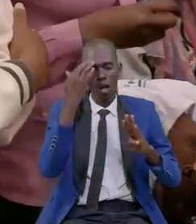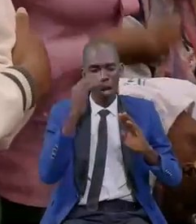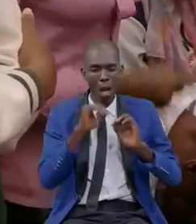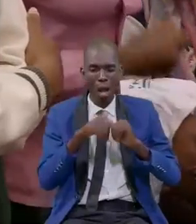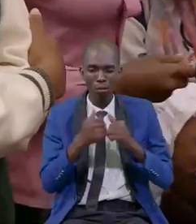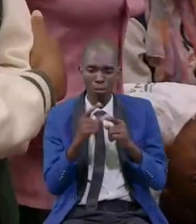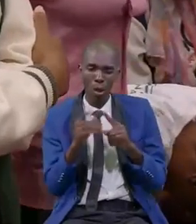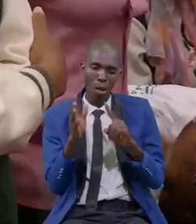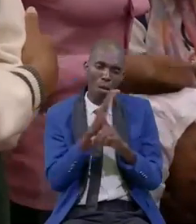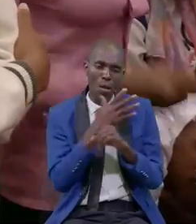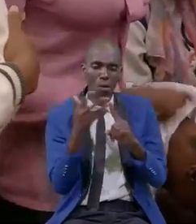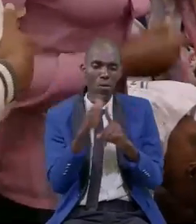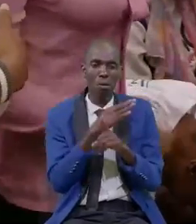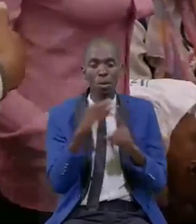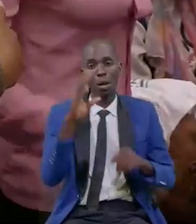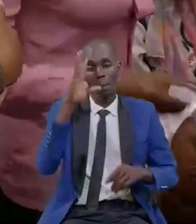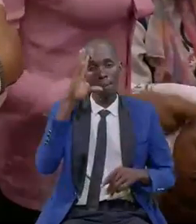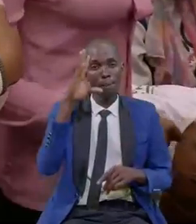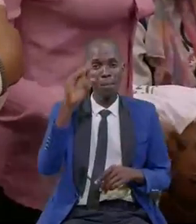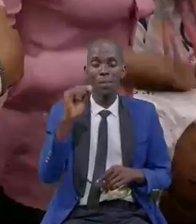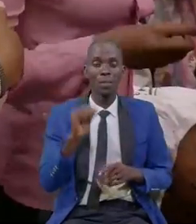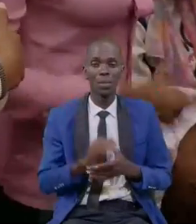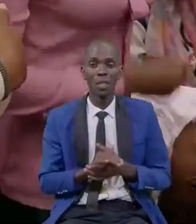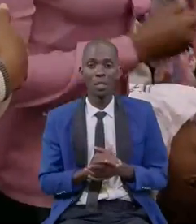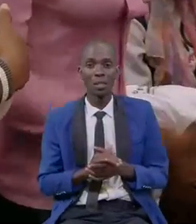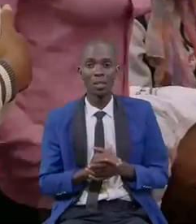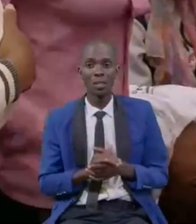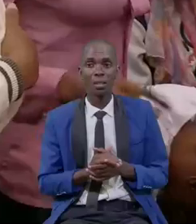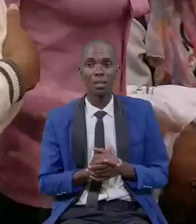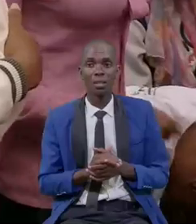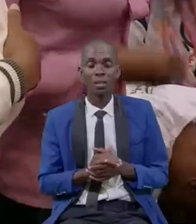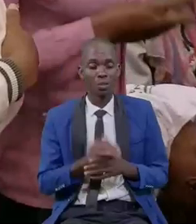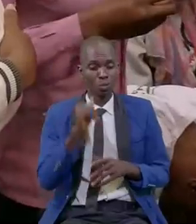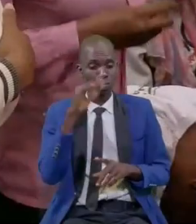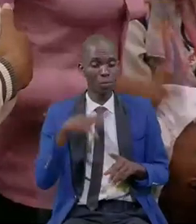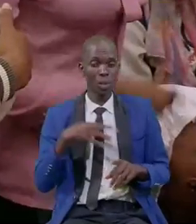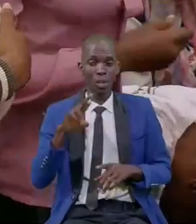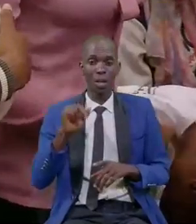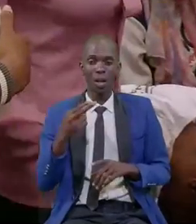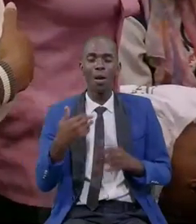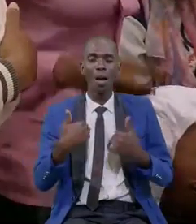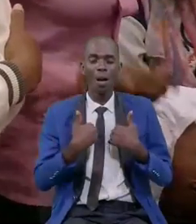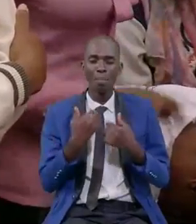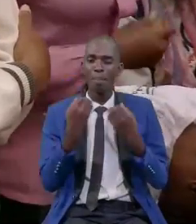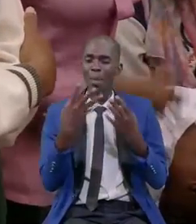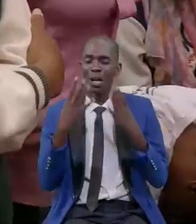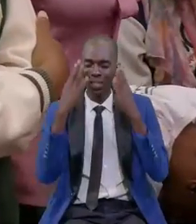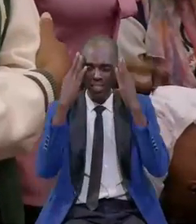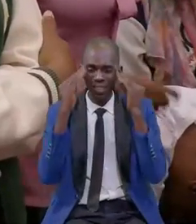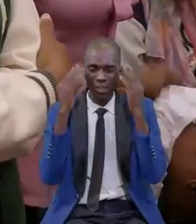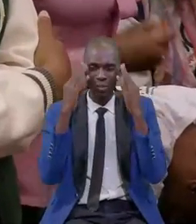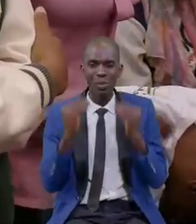elle savait comment piéger les hommes par